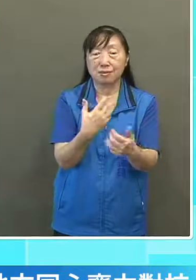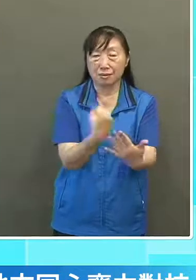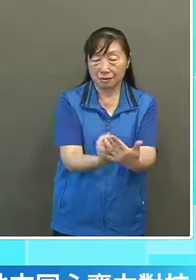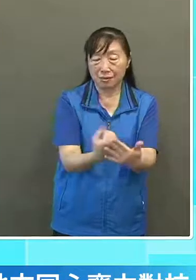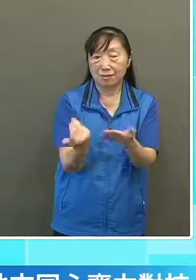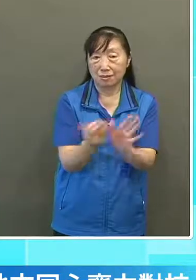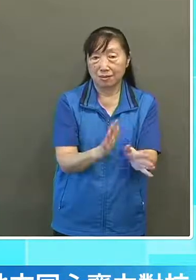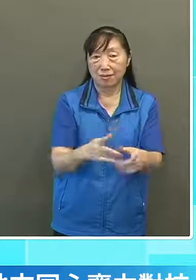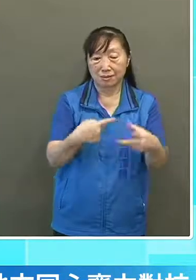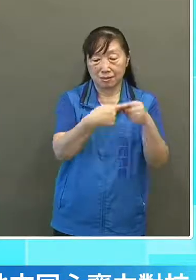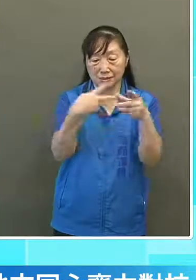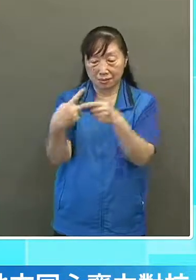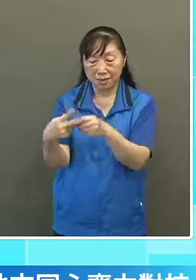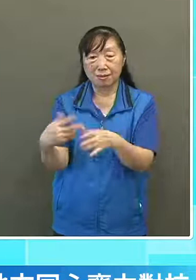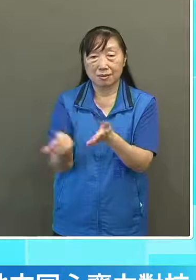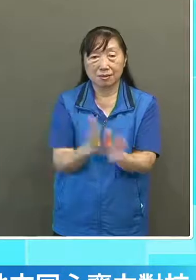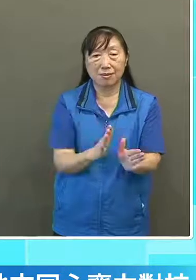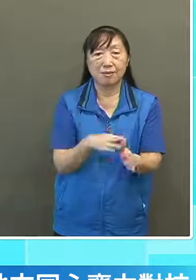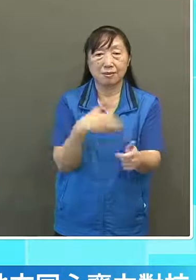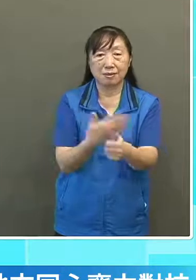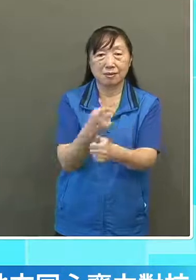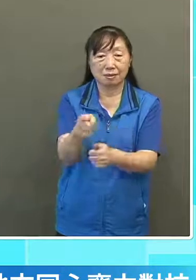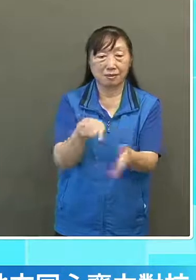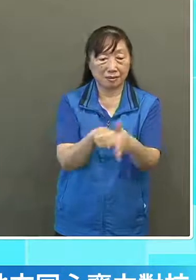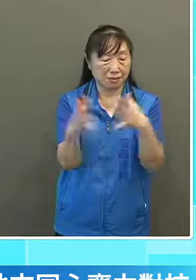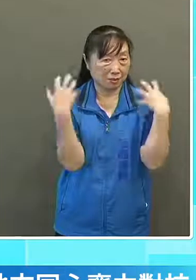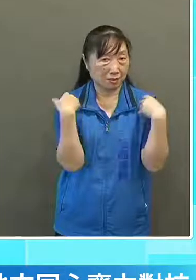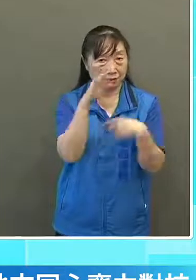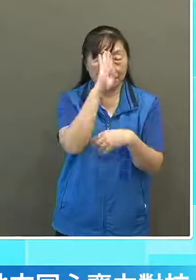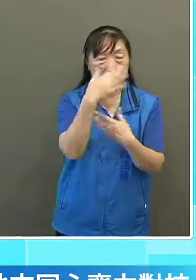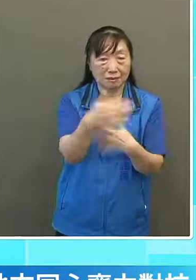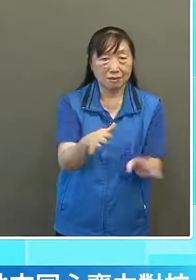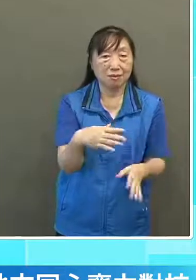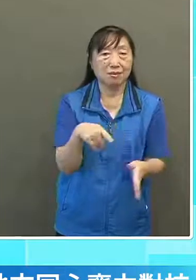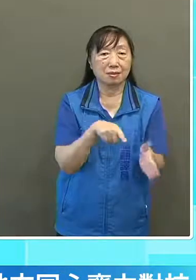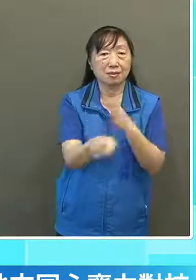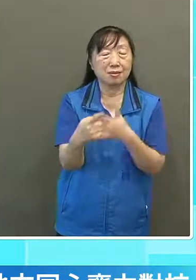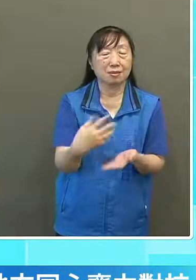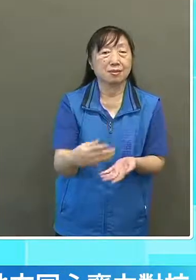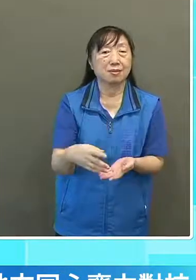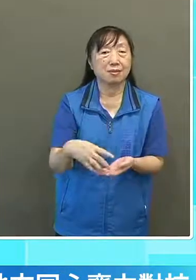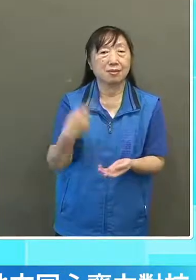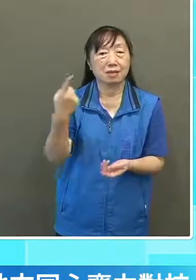第二阶段的清空，准备这个专责病房以及专责 ICU， 所以在